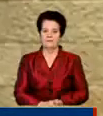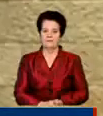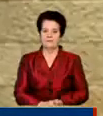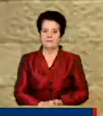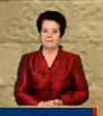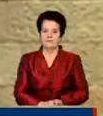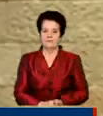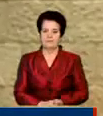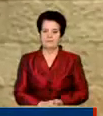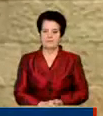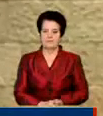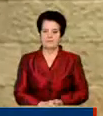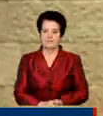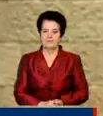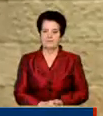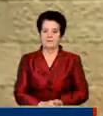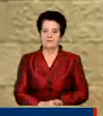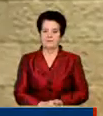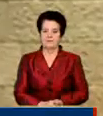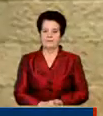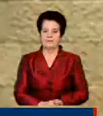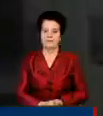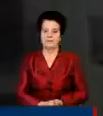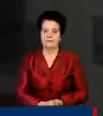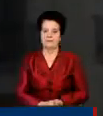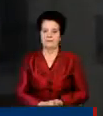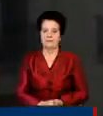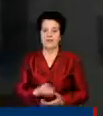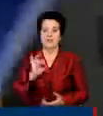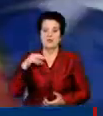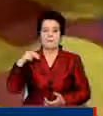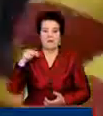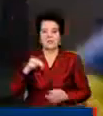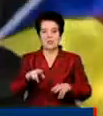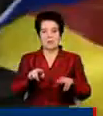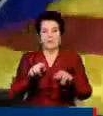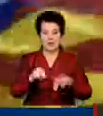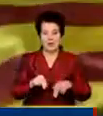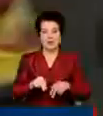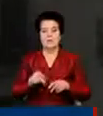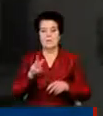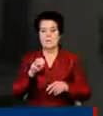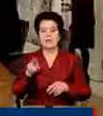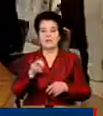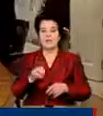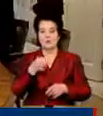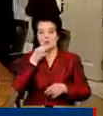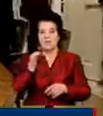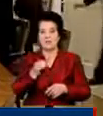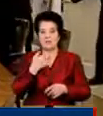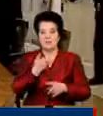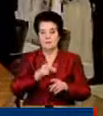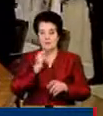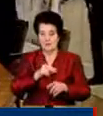Democratically deciding the future of a nation is not a crime. Și președintele Parlamentului Regional a acuzat Madridul că orchestrează o lovitură